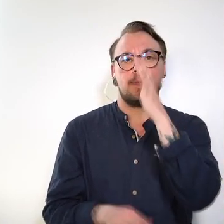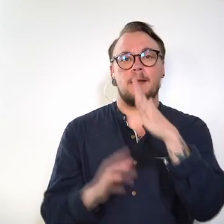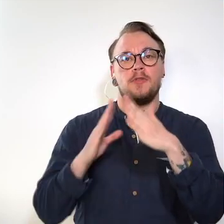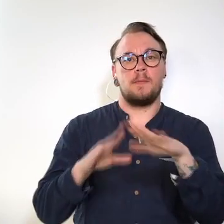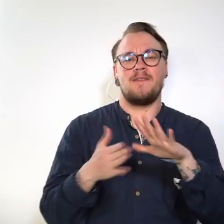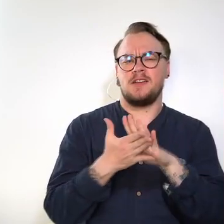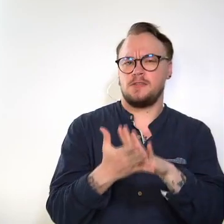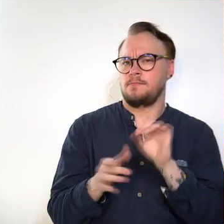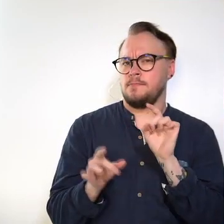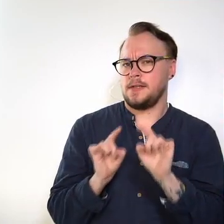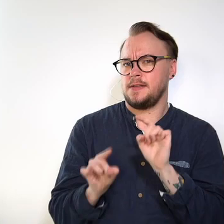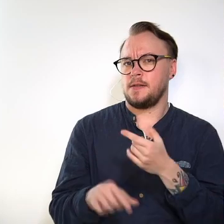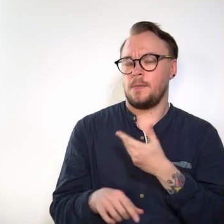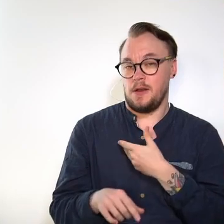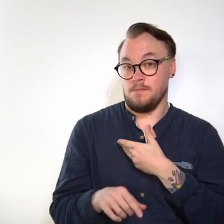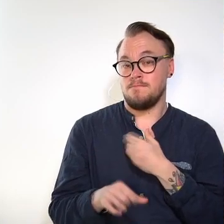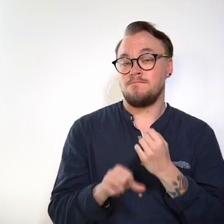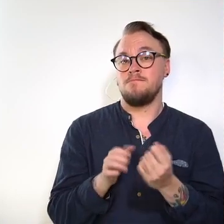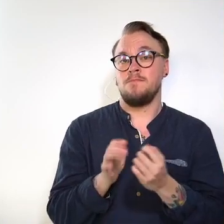Ja tässä on